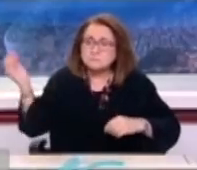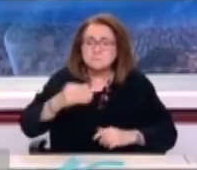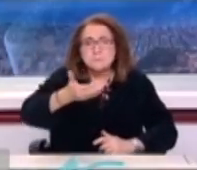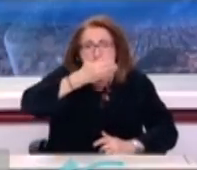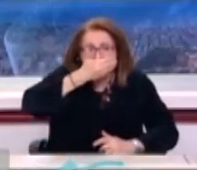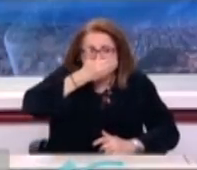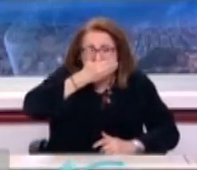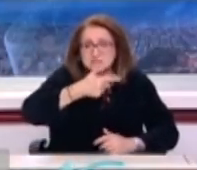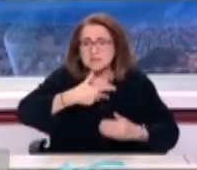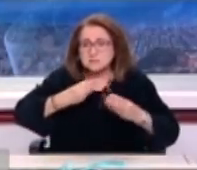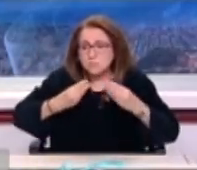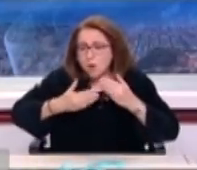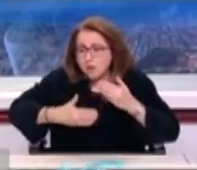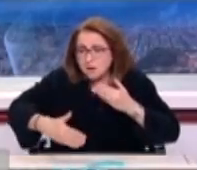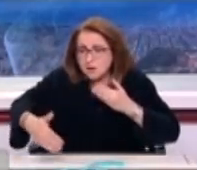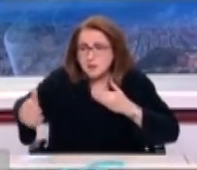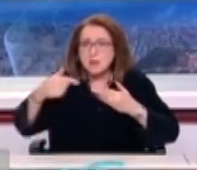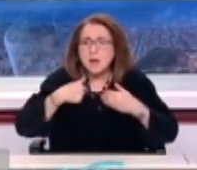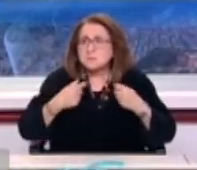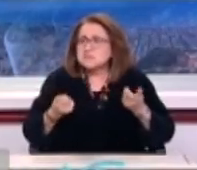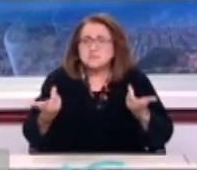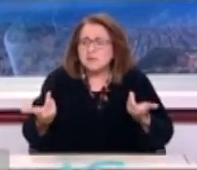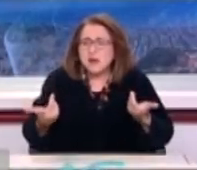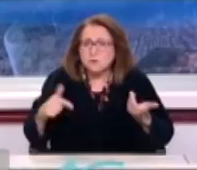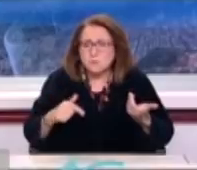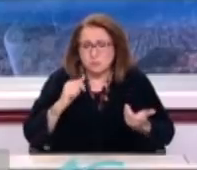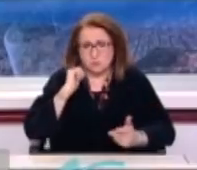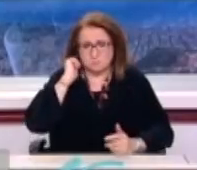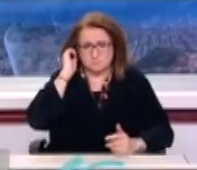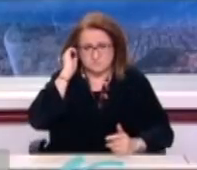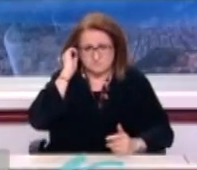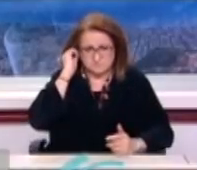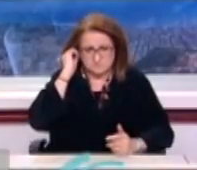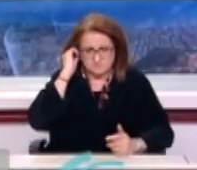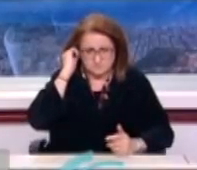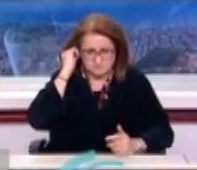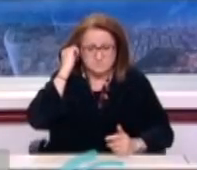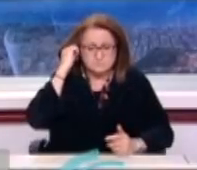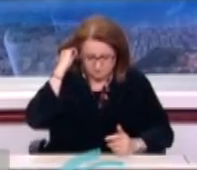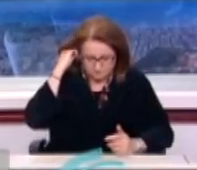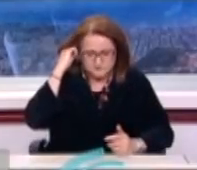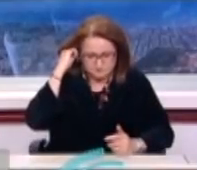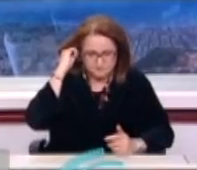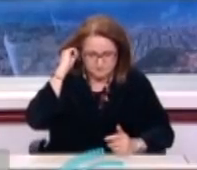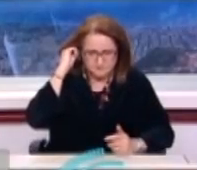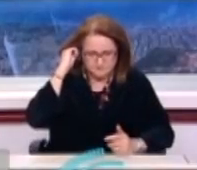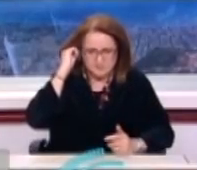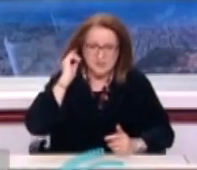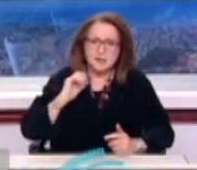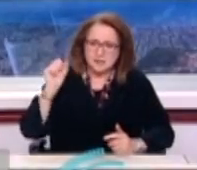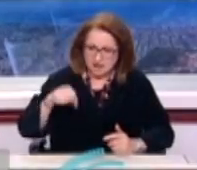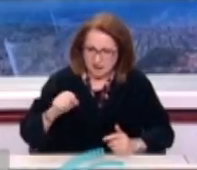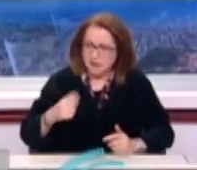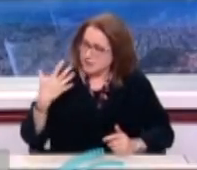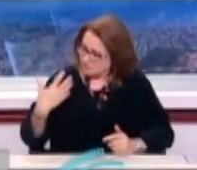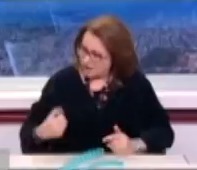τις επόμενες εβδομάδες που είπατε θα έχουμε προστρακούσμα. Τι γίνεται με αυτό το θέμα στην Ελλάδα, εμείς δεν είδαμε κάτι. Υπάρχει συγκεκριμένος προγραμματισμός, ο οποίος δεν τον ξέρετε και έχει